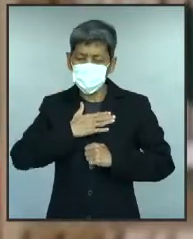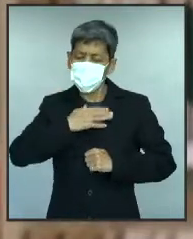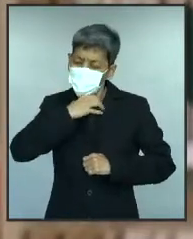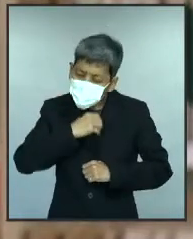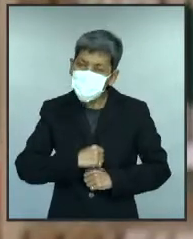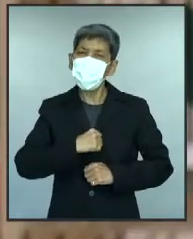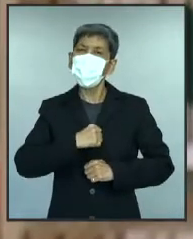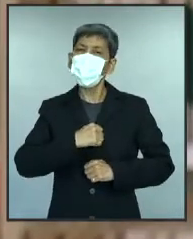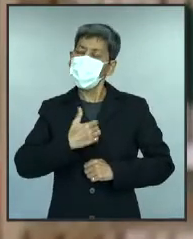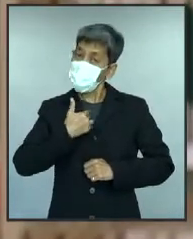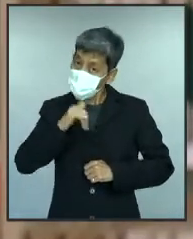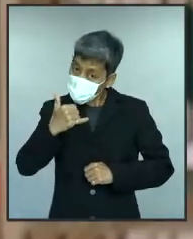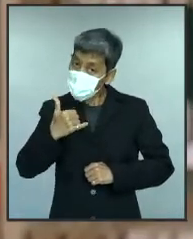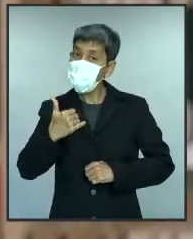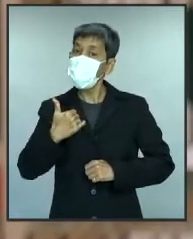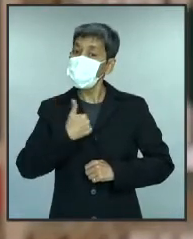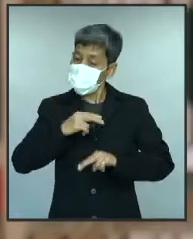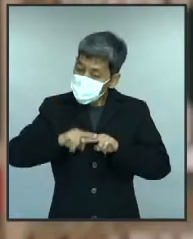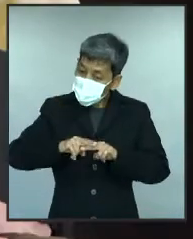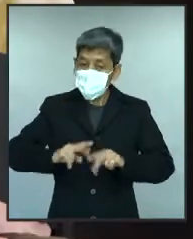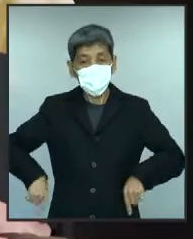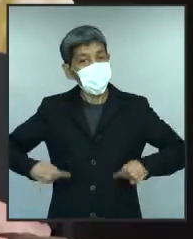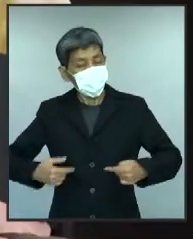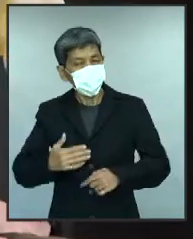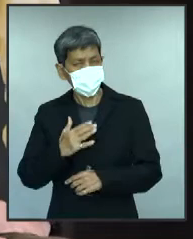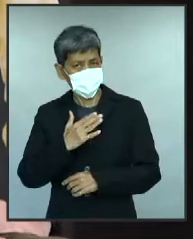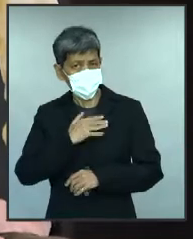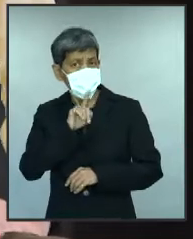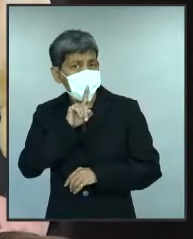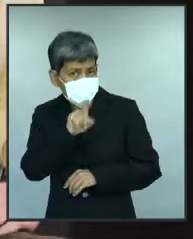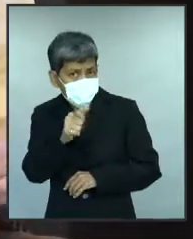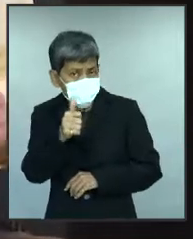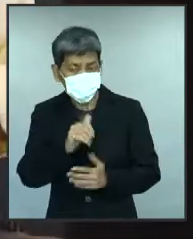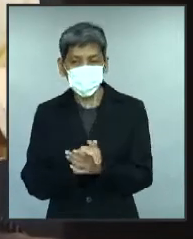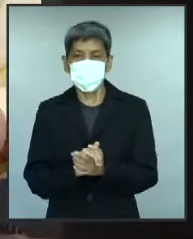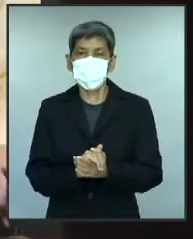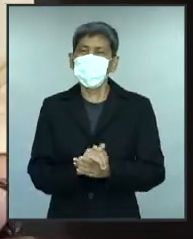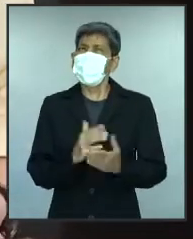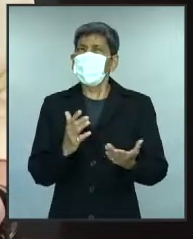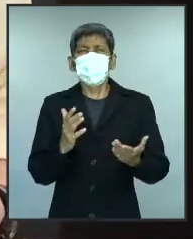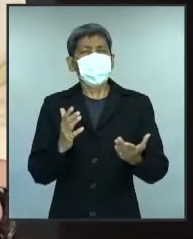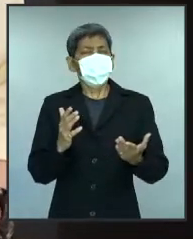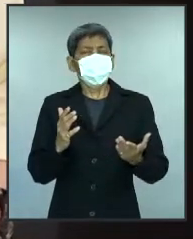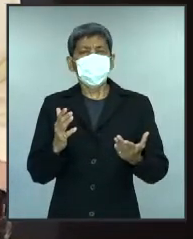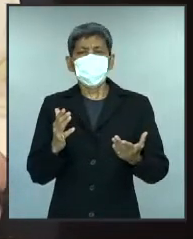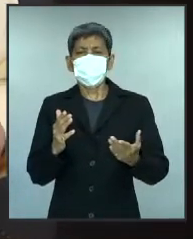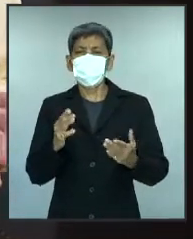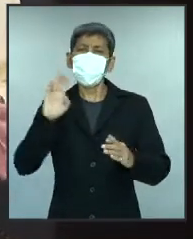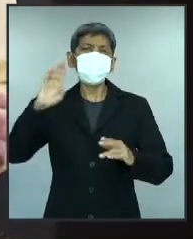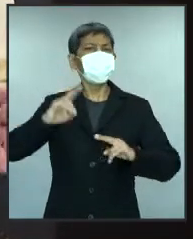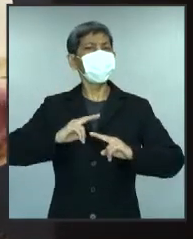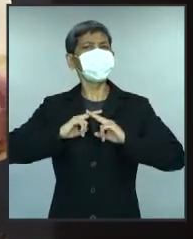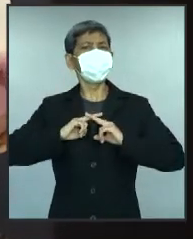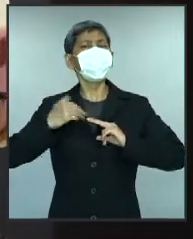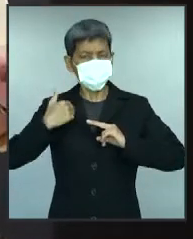แก่แล้วเราก็อาจจะมีโอกาสที่ใช้ของพวกนี ้ผมถามเพิ่มนิดนึงคือปกติเนี่ยอย่างเอกชน